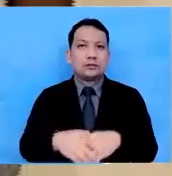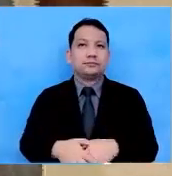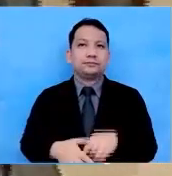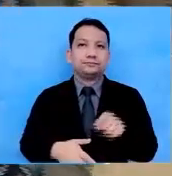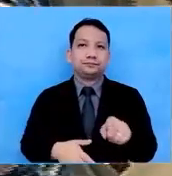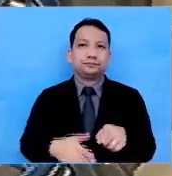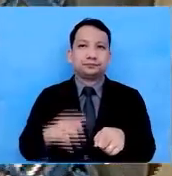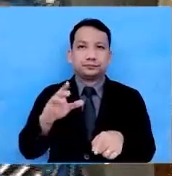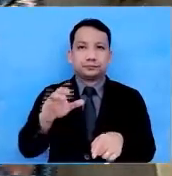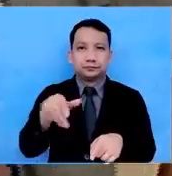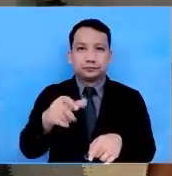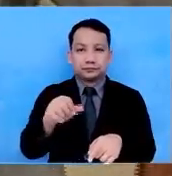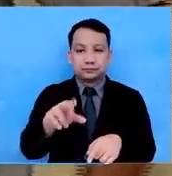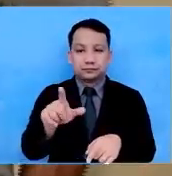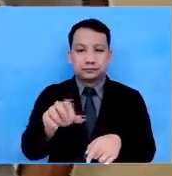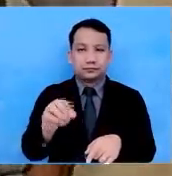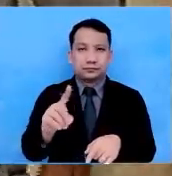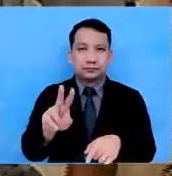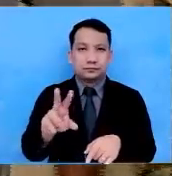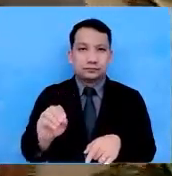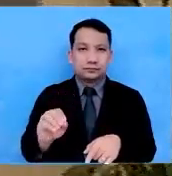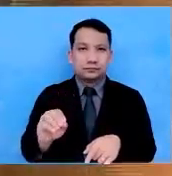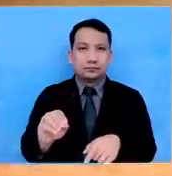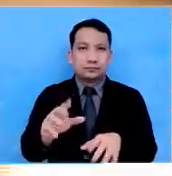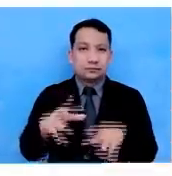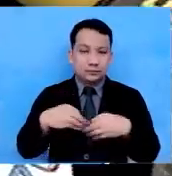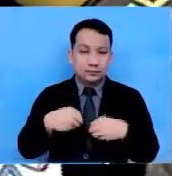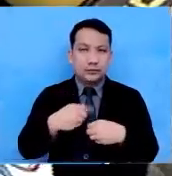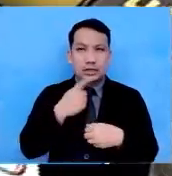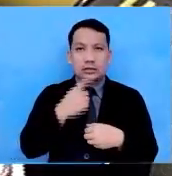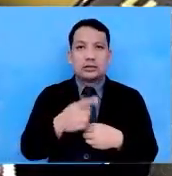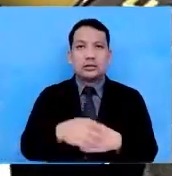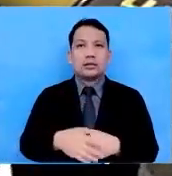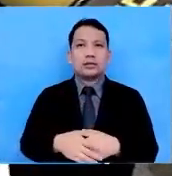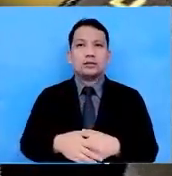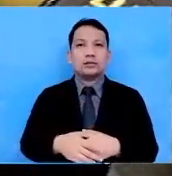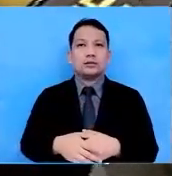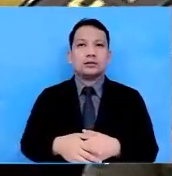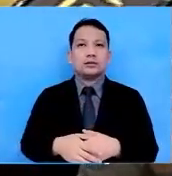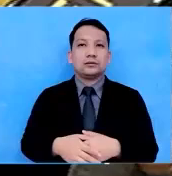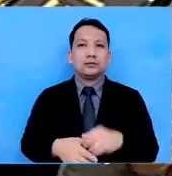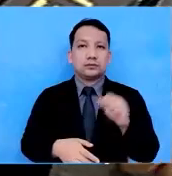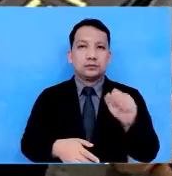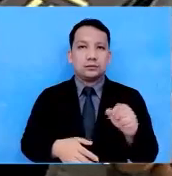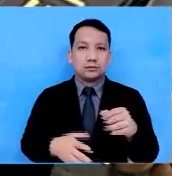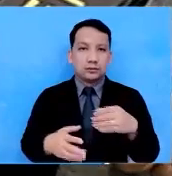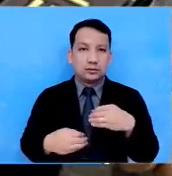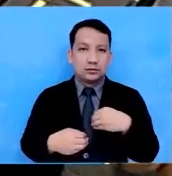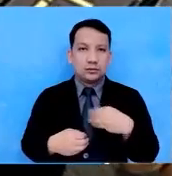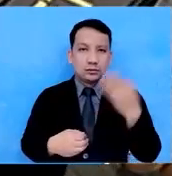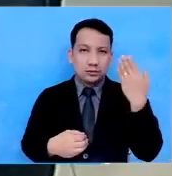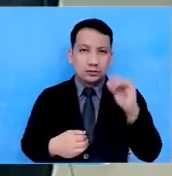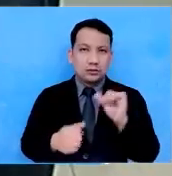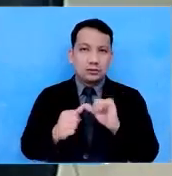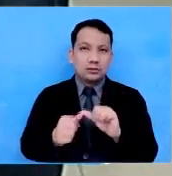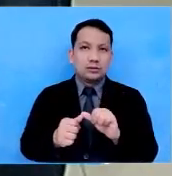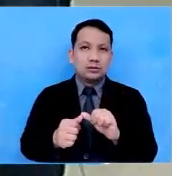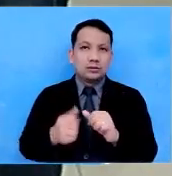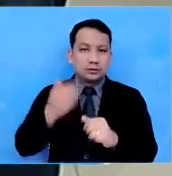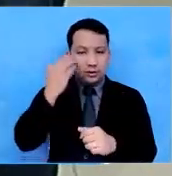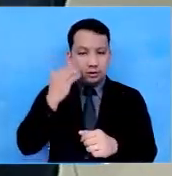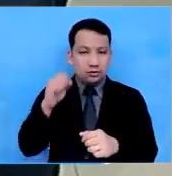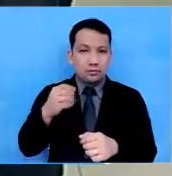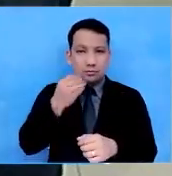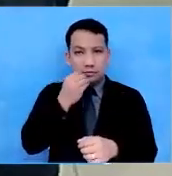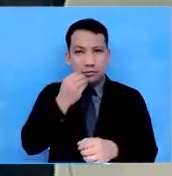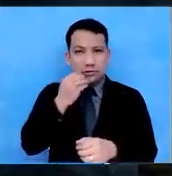na dati na palang nakulong sa kasong robbery, aminado sa ginawang krimen. Nagkuhala lang sa pagkain lang. Kinulang lang sa pagkain lang.